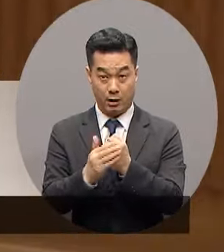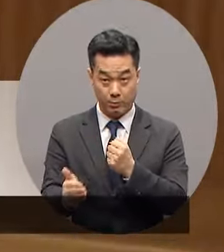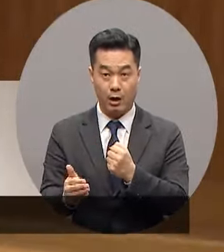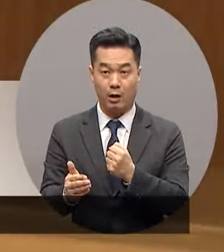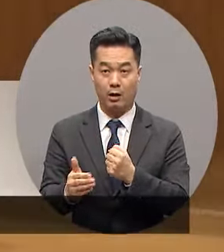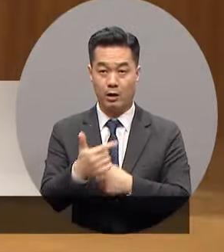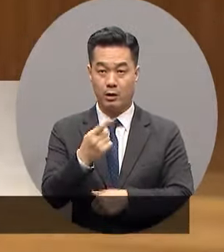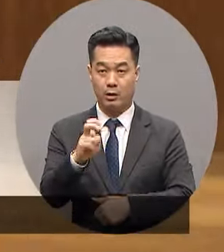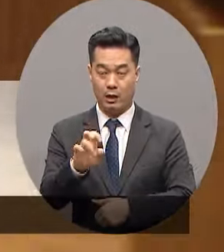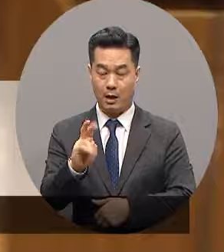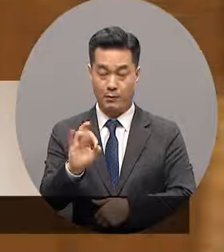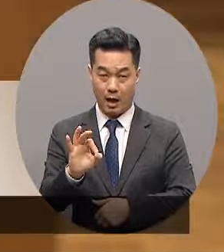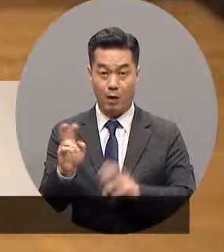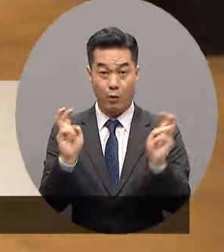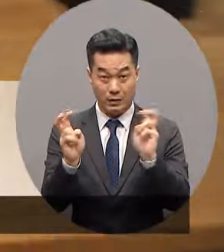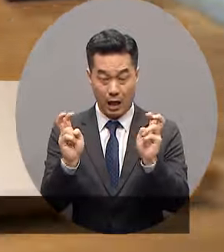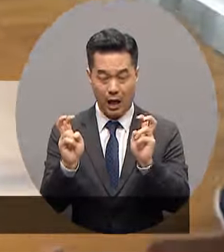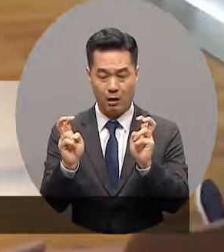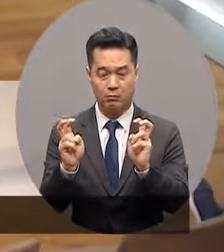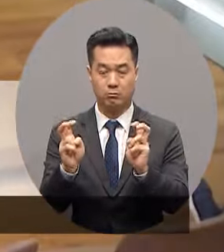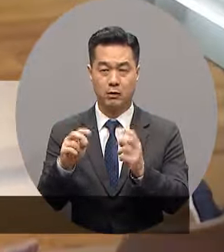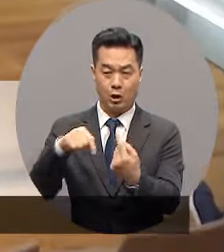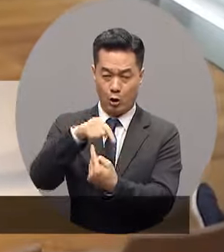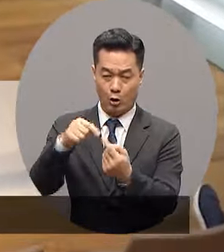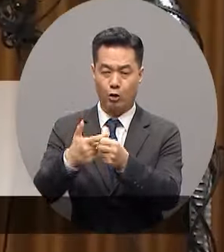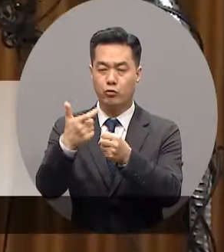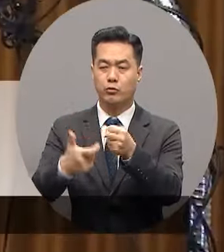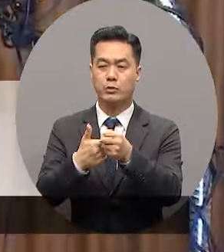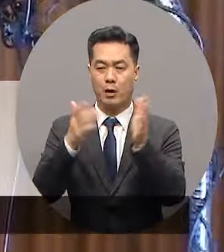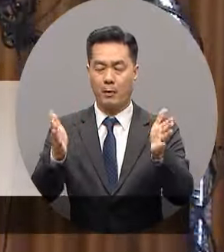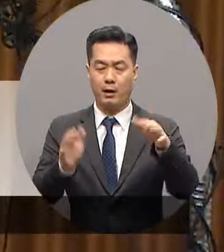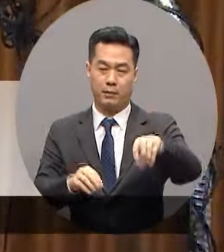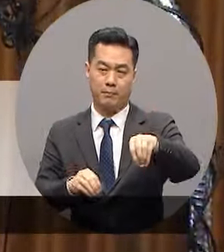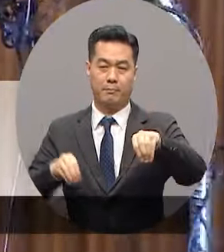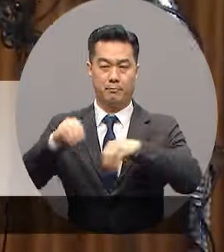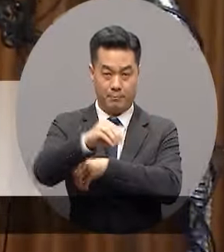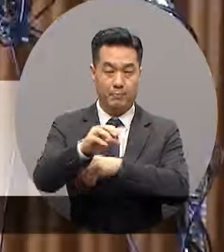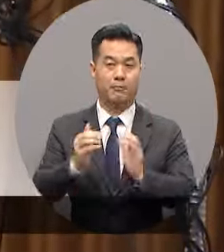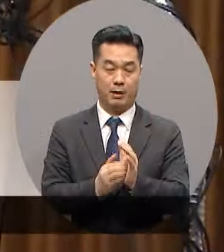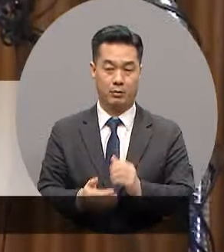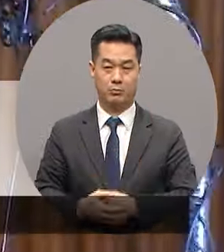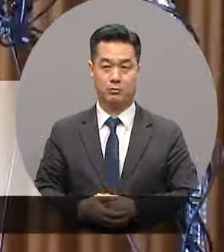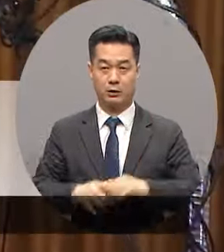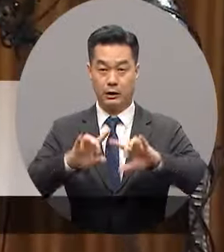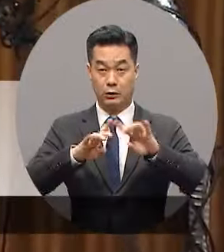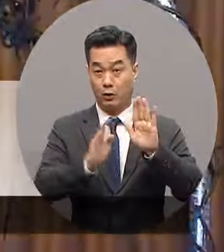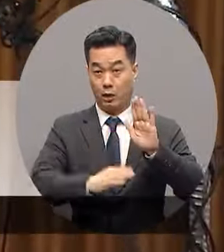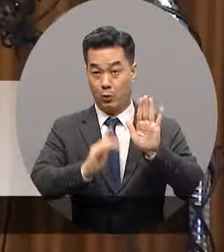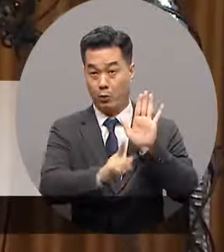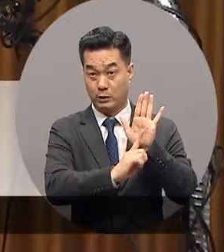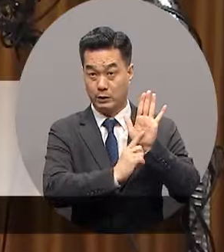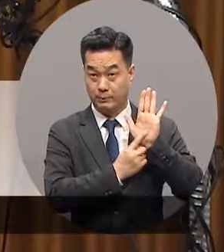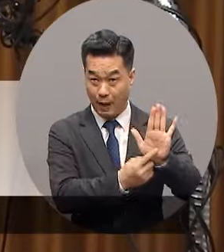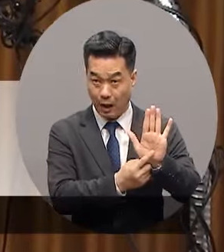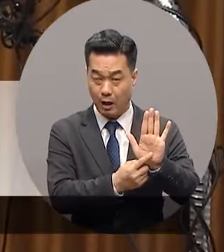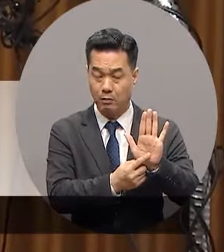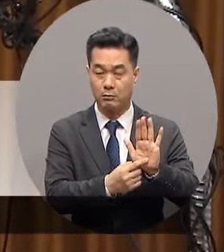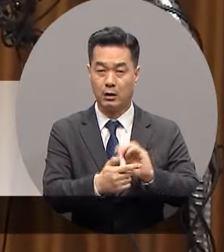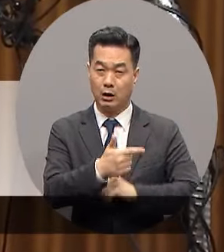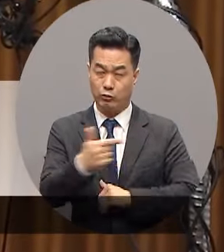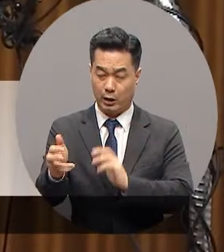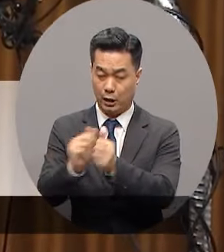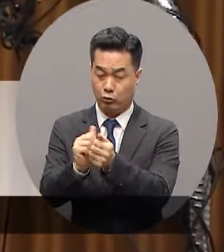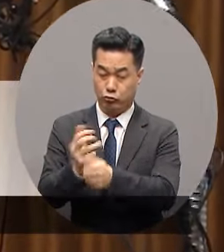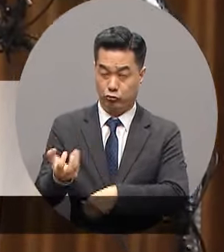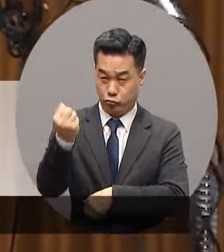경영 체제가 60년 만에 막을 내렸습니다. 금융감독원 전자공시 시스템에 따르면 남양유업 최대 주주가